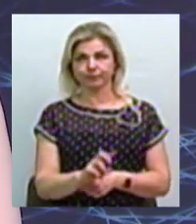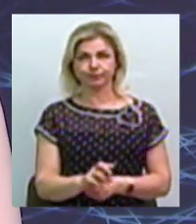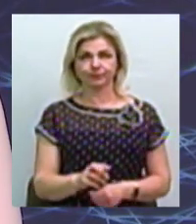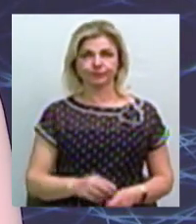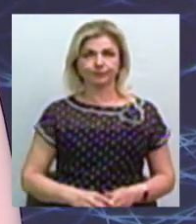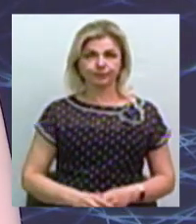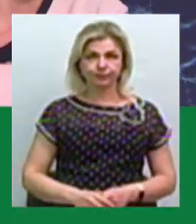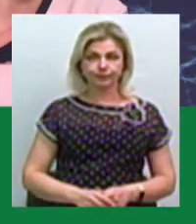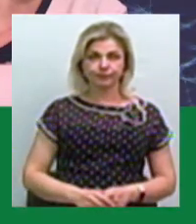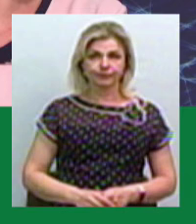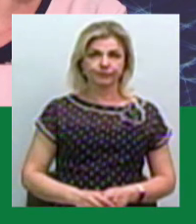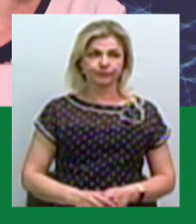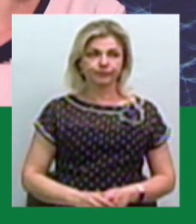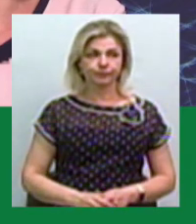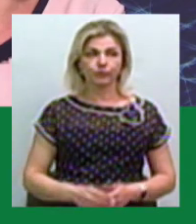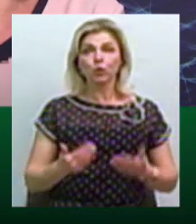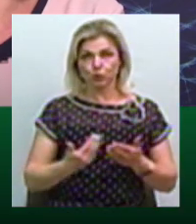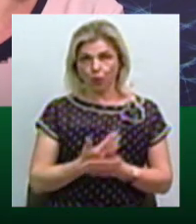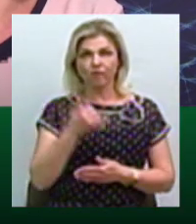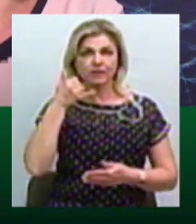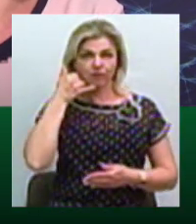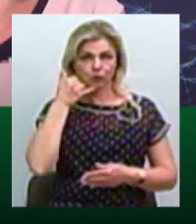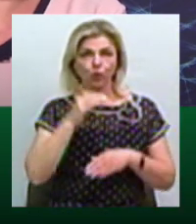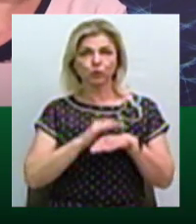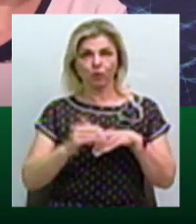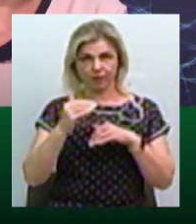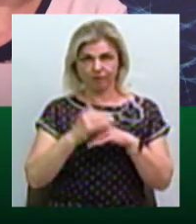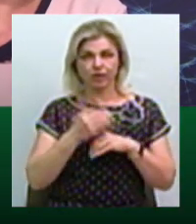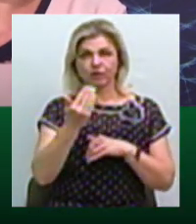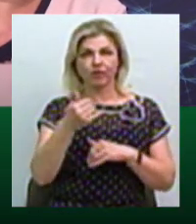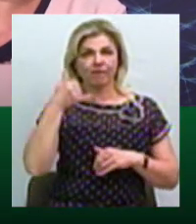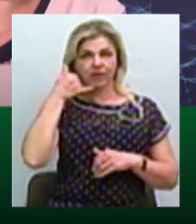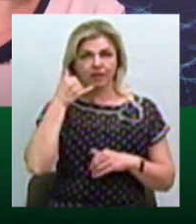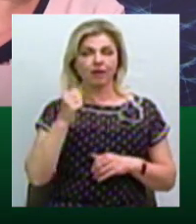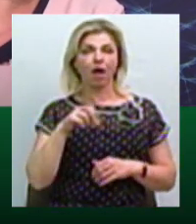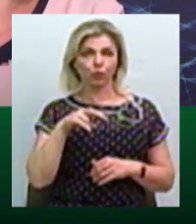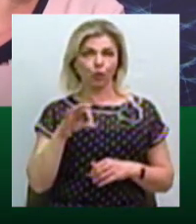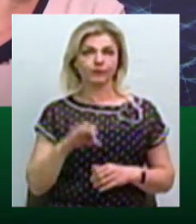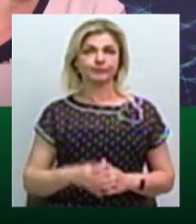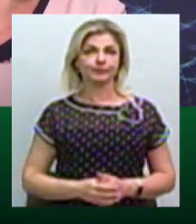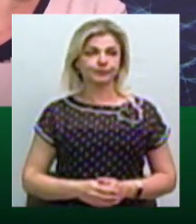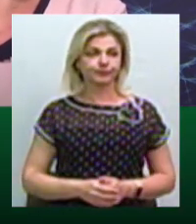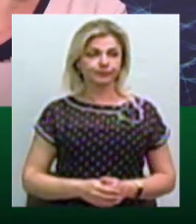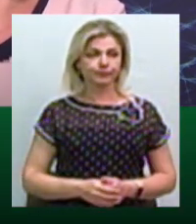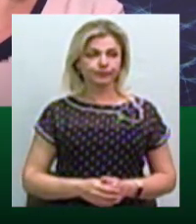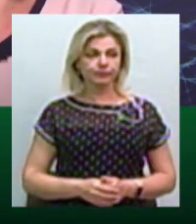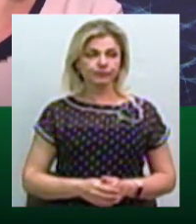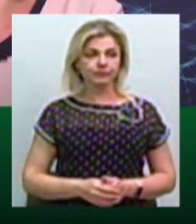знову дзвінок. Добрий вечір, ви в ефірі. Алло. Алло, будь ласка.